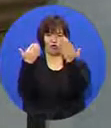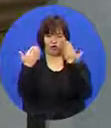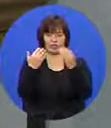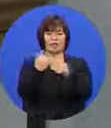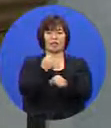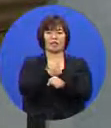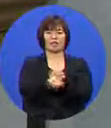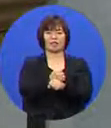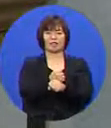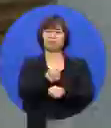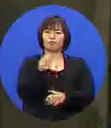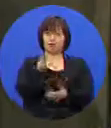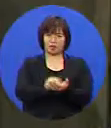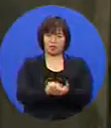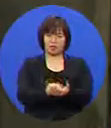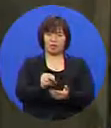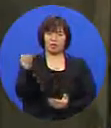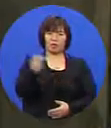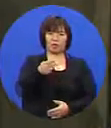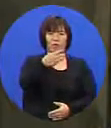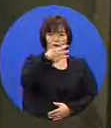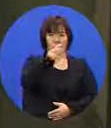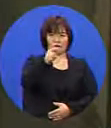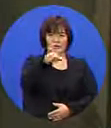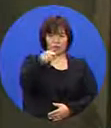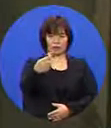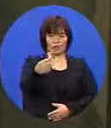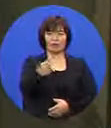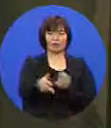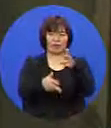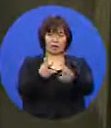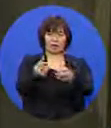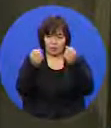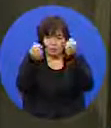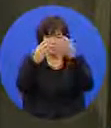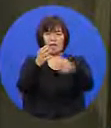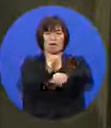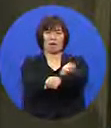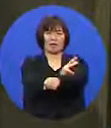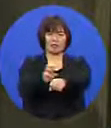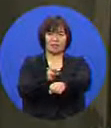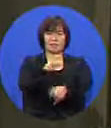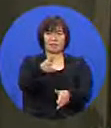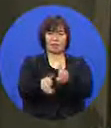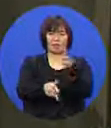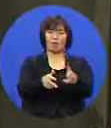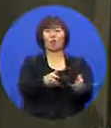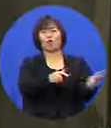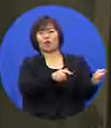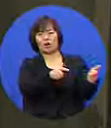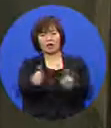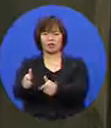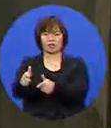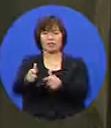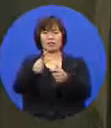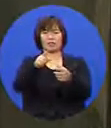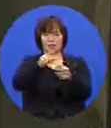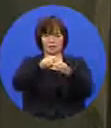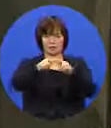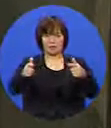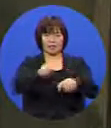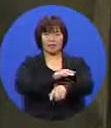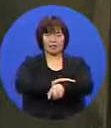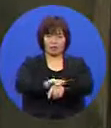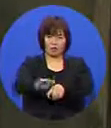대유치라든가 아니면 탄소산업 그리고 새만금 사업 이런 사업들이